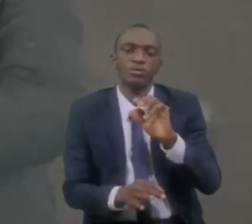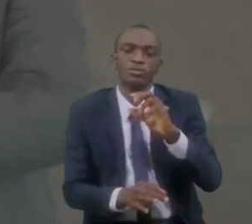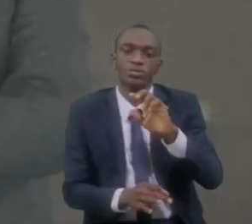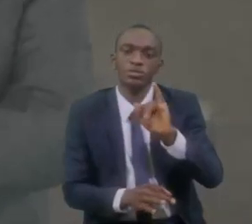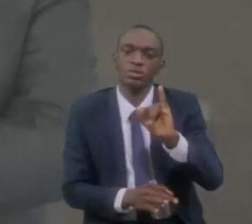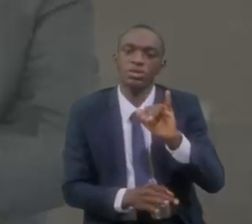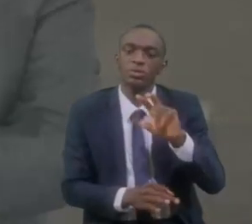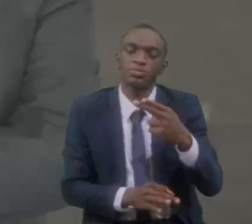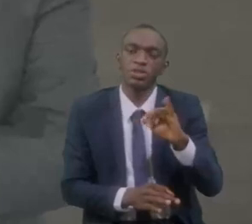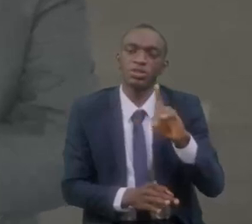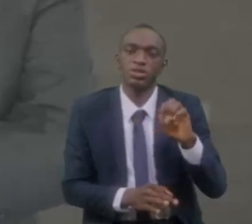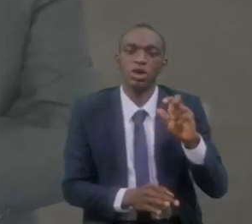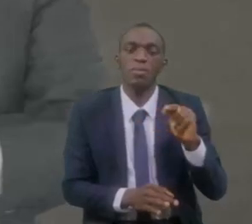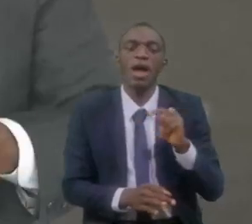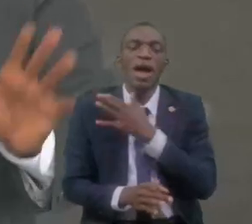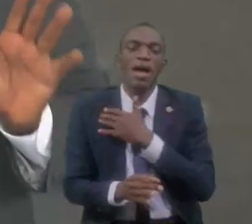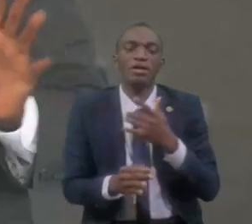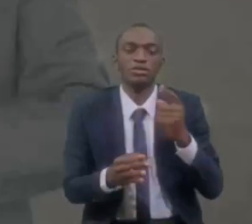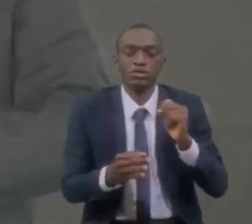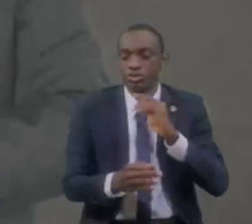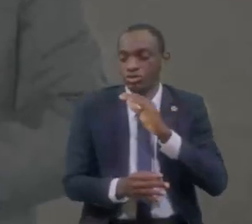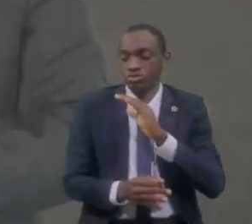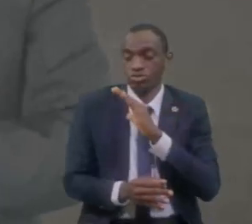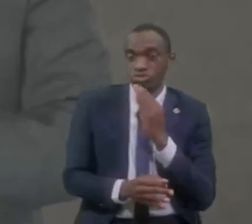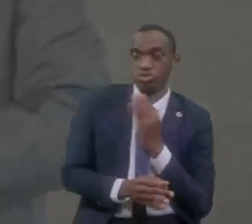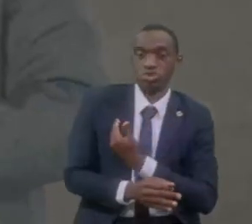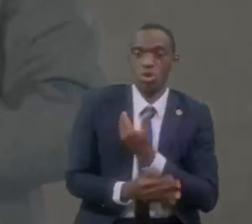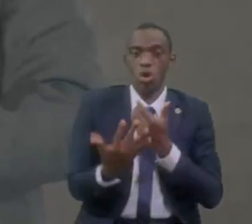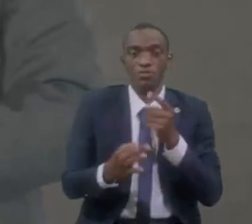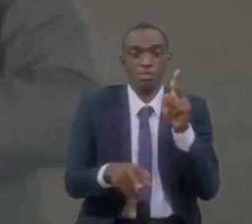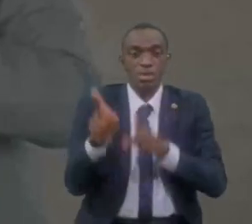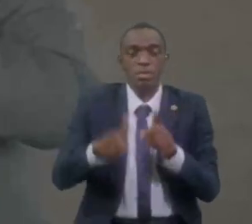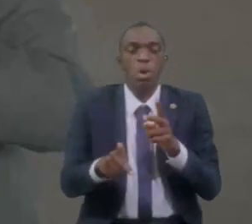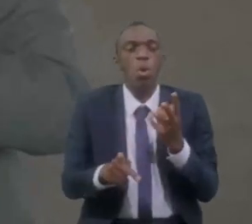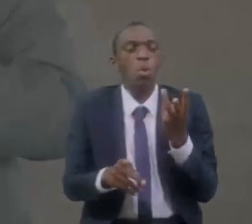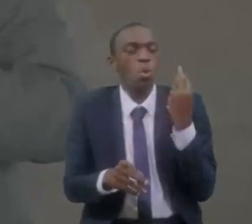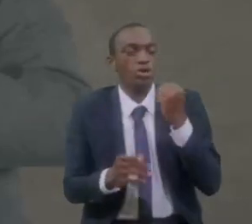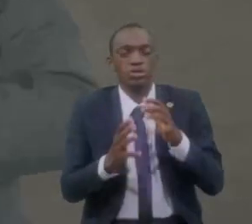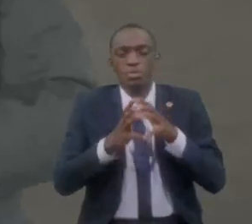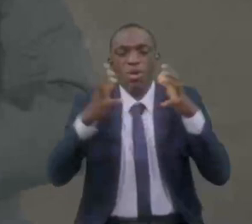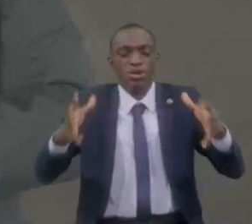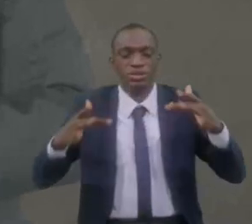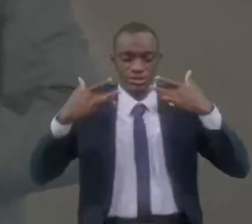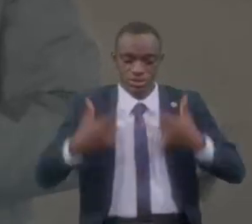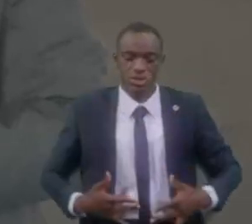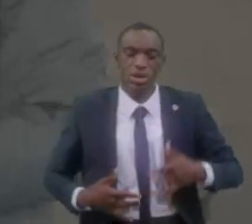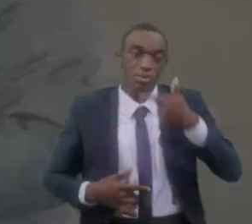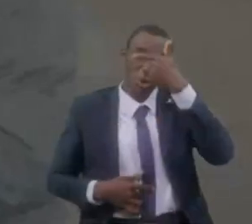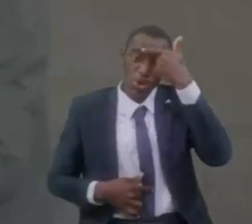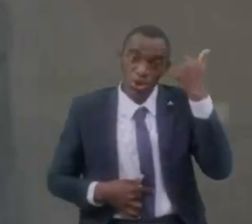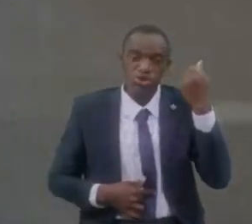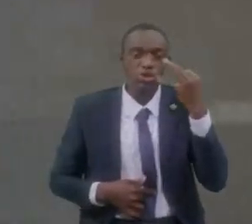Il partit de la montagne de Hor par le chemin de la mer Rouge pour contourner le pays d'Édom. Le peuple s'impatienta en